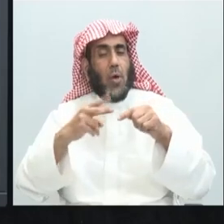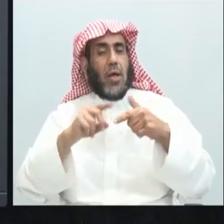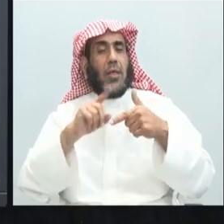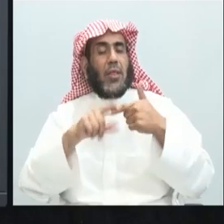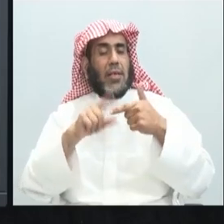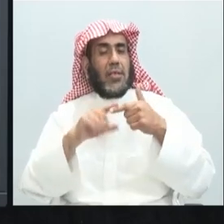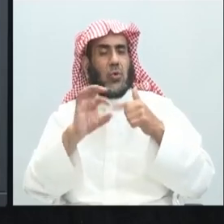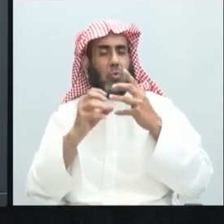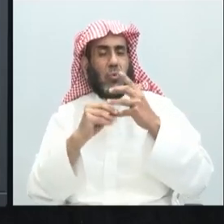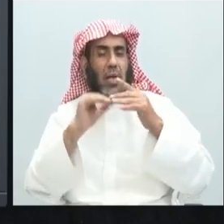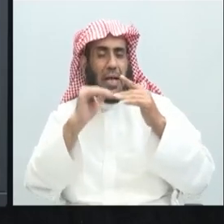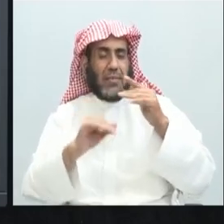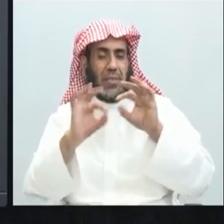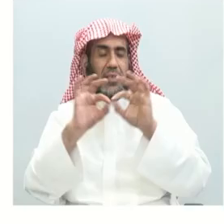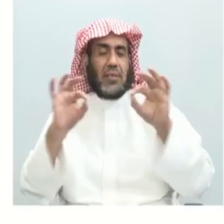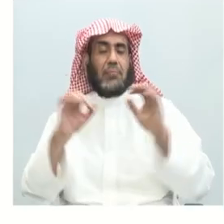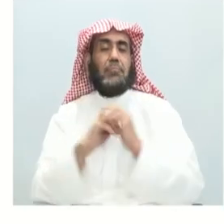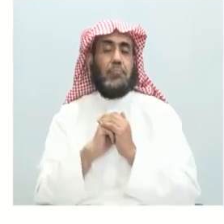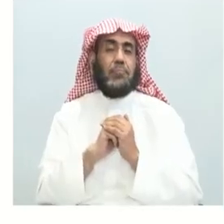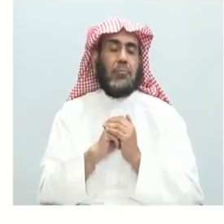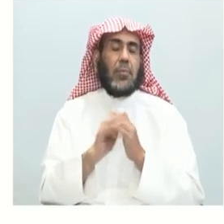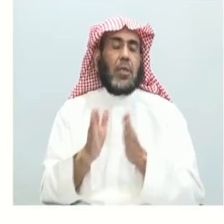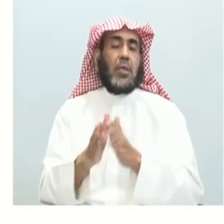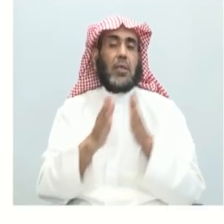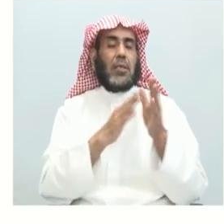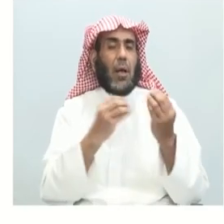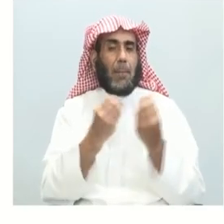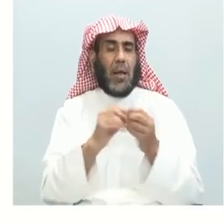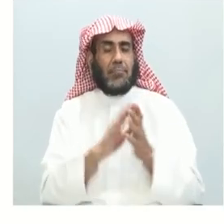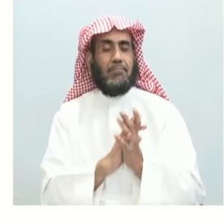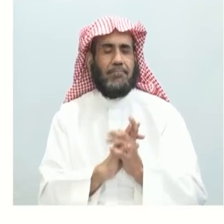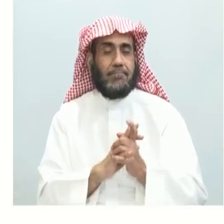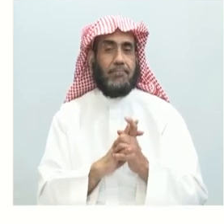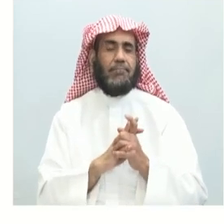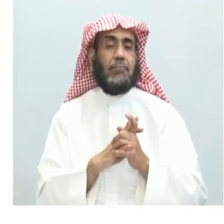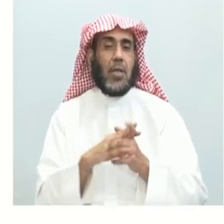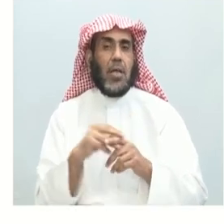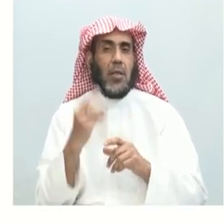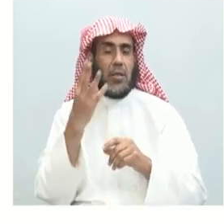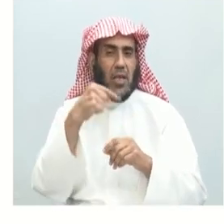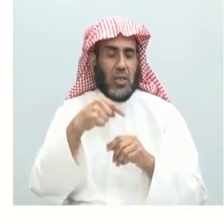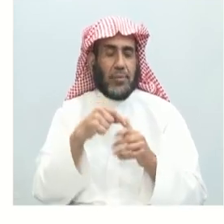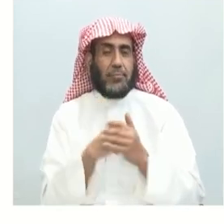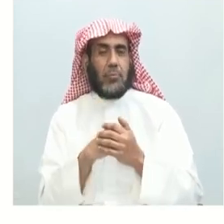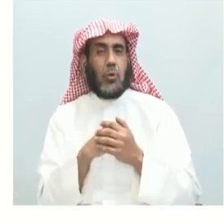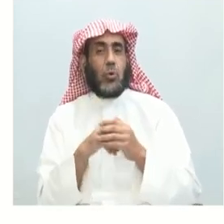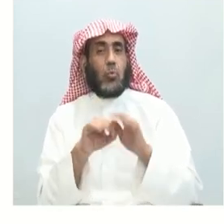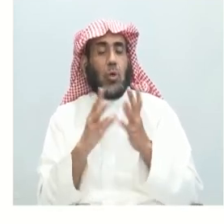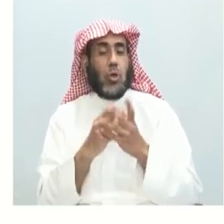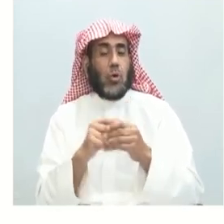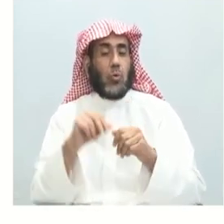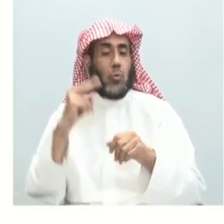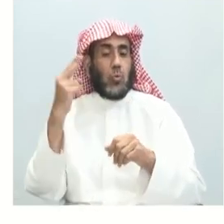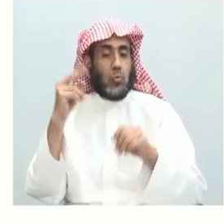سيكون ماذا جزء منه اسفل السطر ننتقل معا 13 تمثل